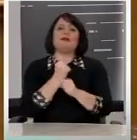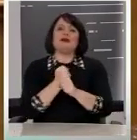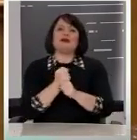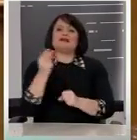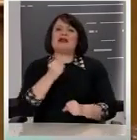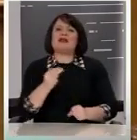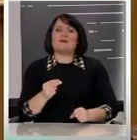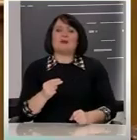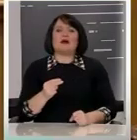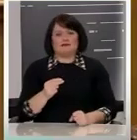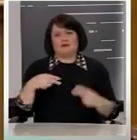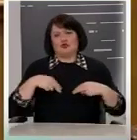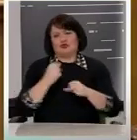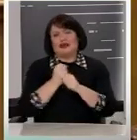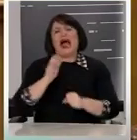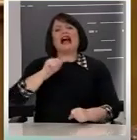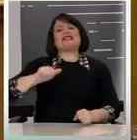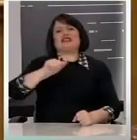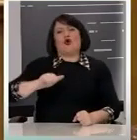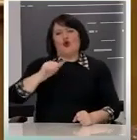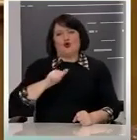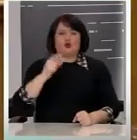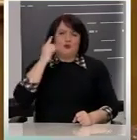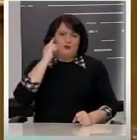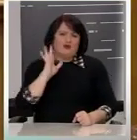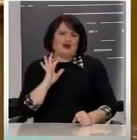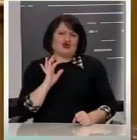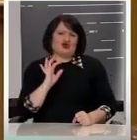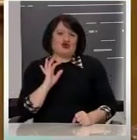μίλησε πριν η κυρία Αχτσιόγλου. Δεν νομίζω ότι